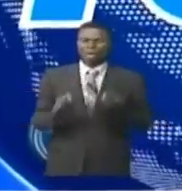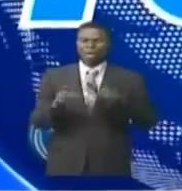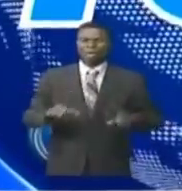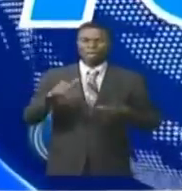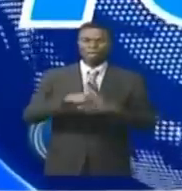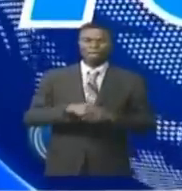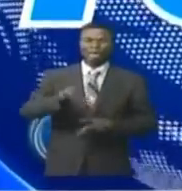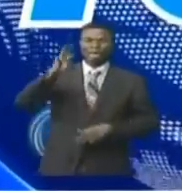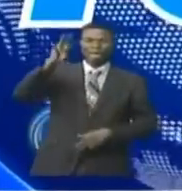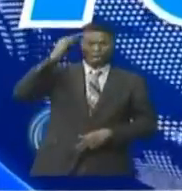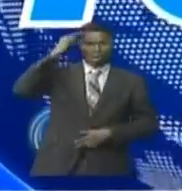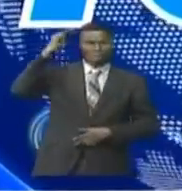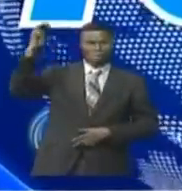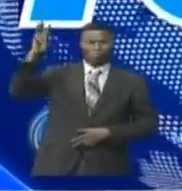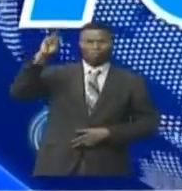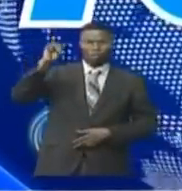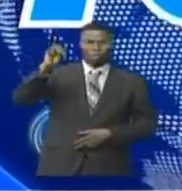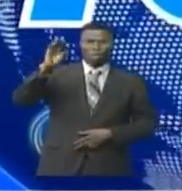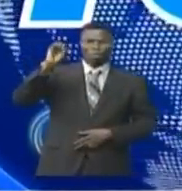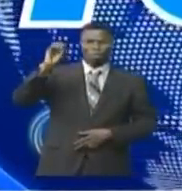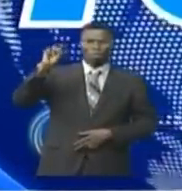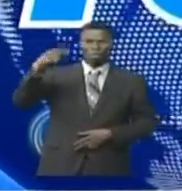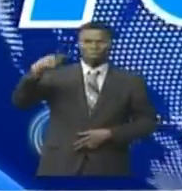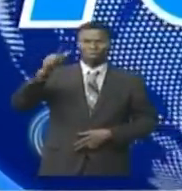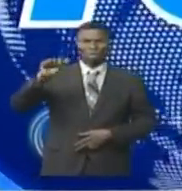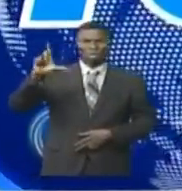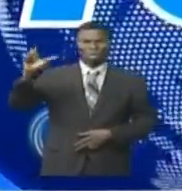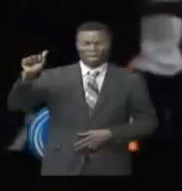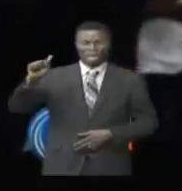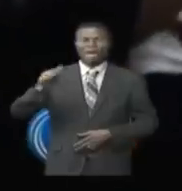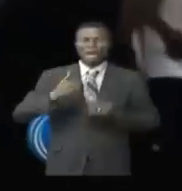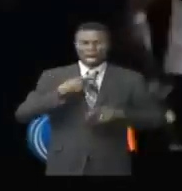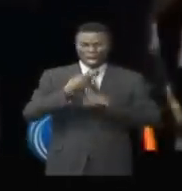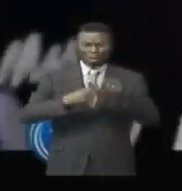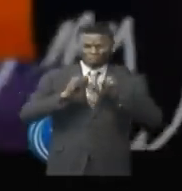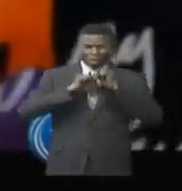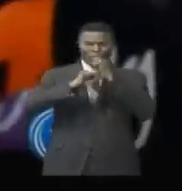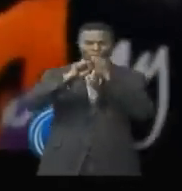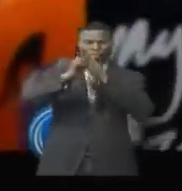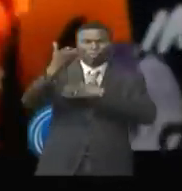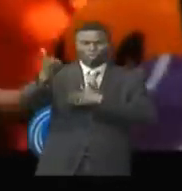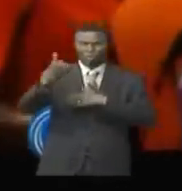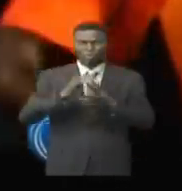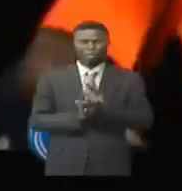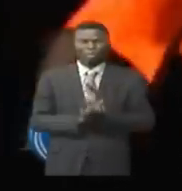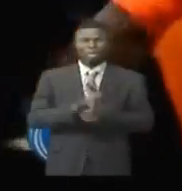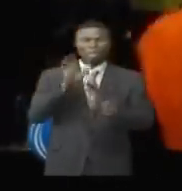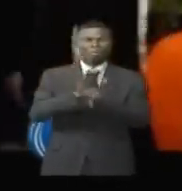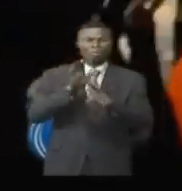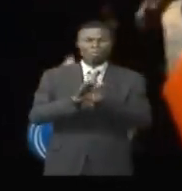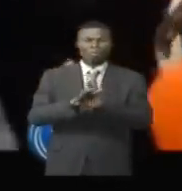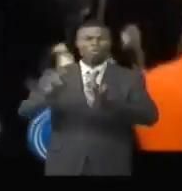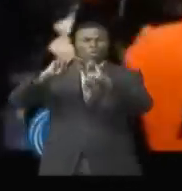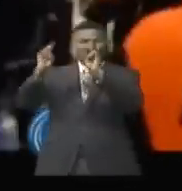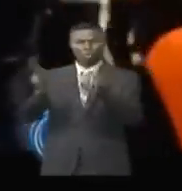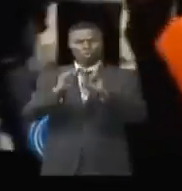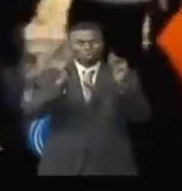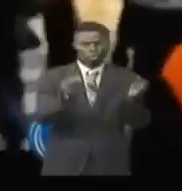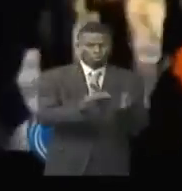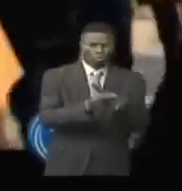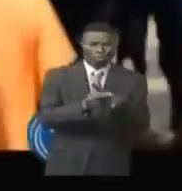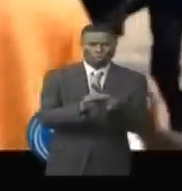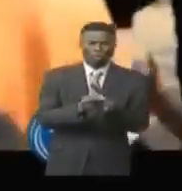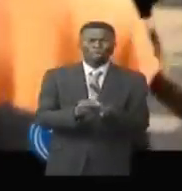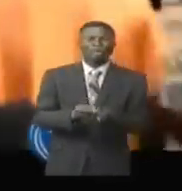Mongala, la population a procédé à cette sensibilisation. Les différentes agglomérations et bourgades du